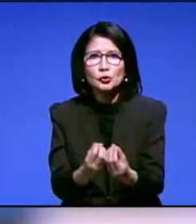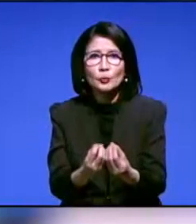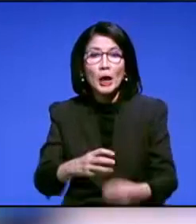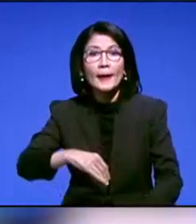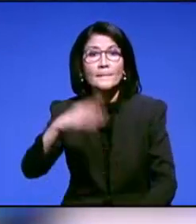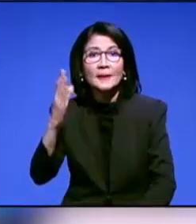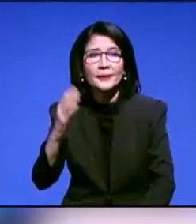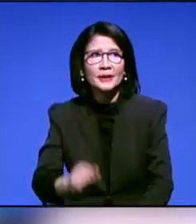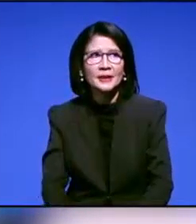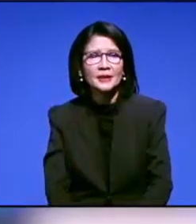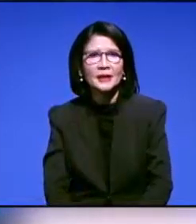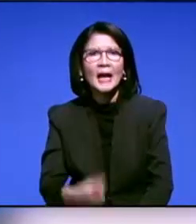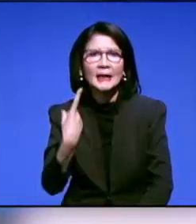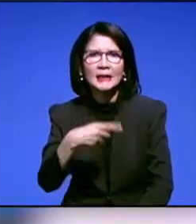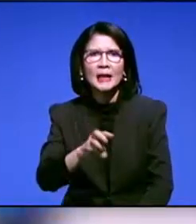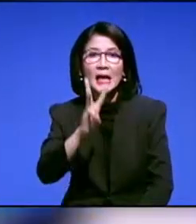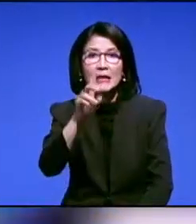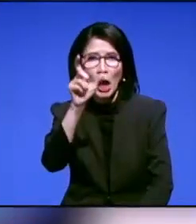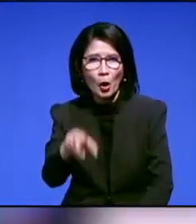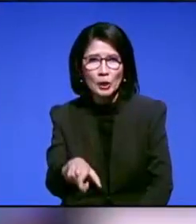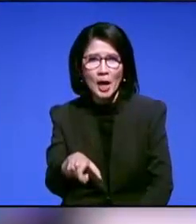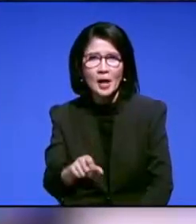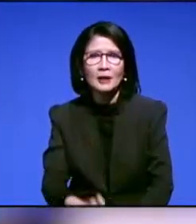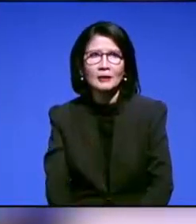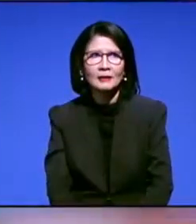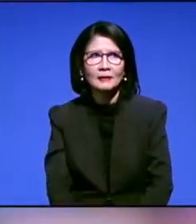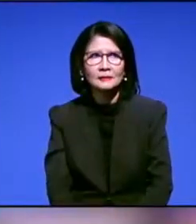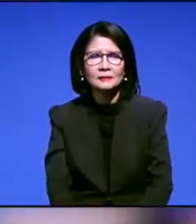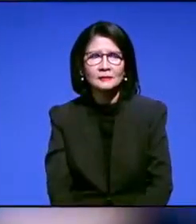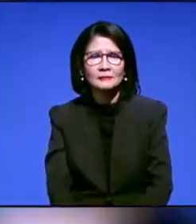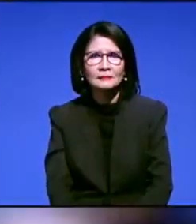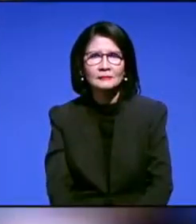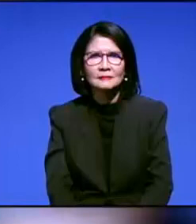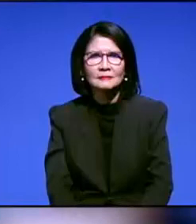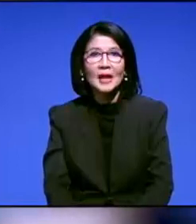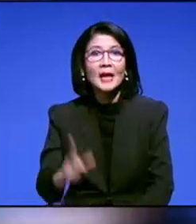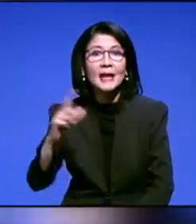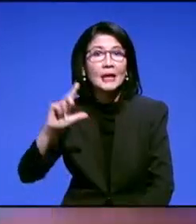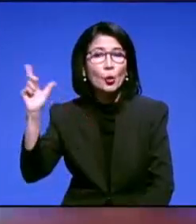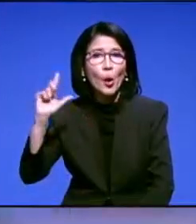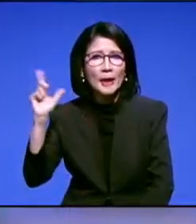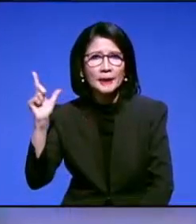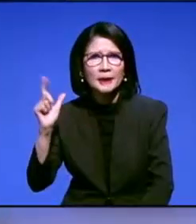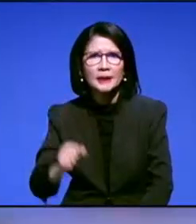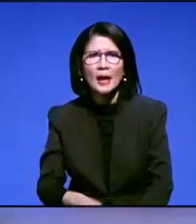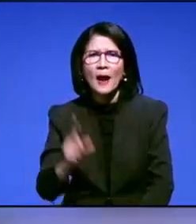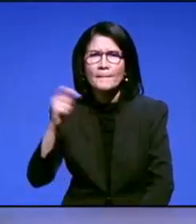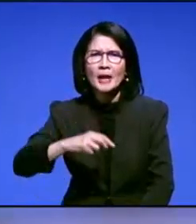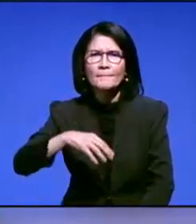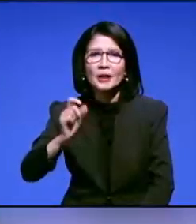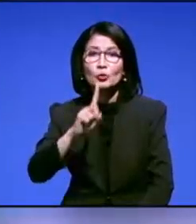saya, tadi beda 3 orang asalnya antrian di situ. Iya. Dari luar negeri itu maksimal hanya 1